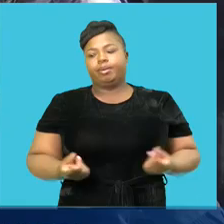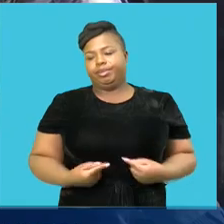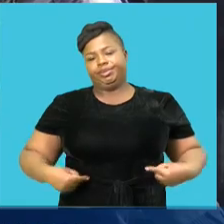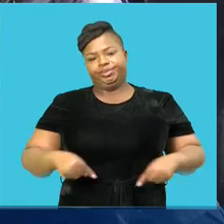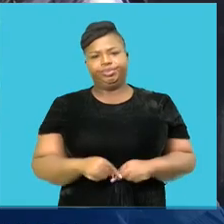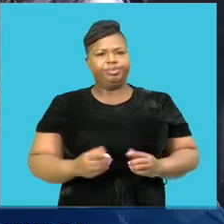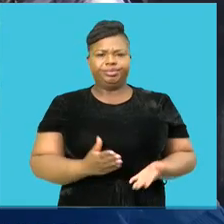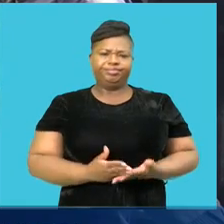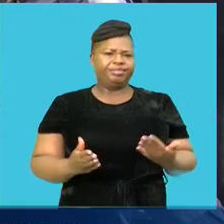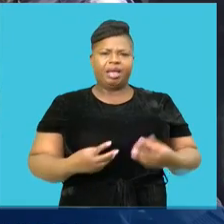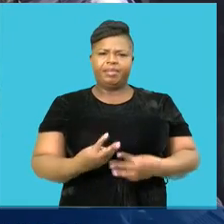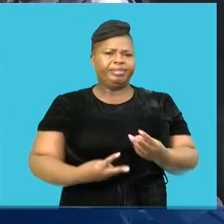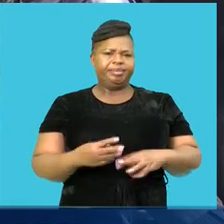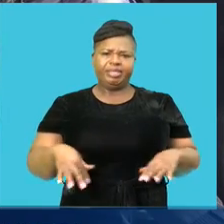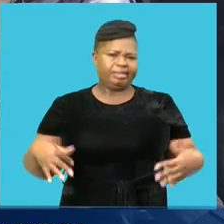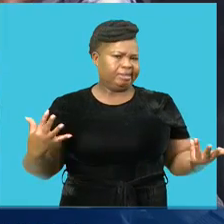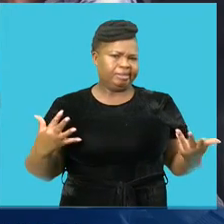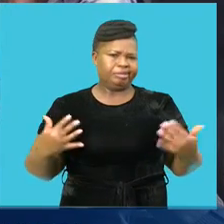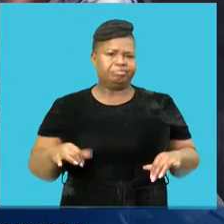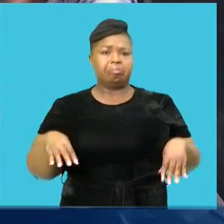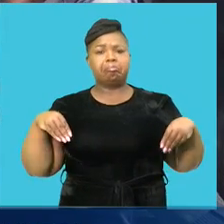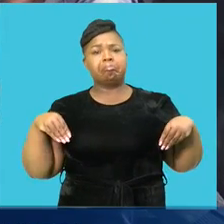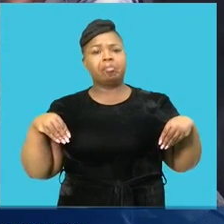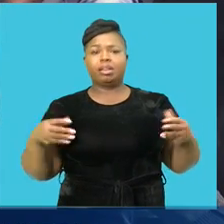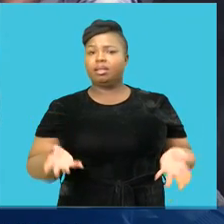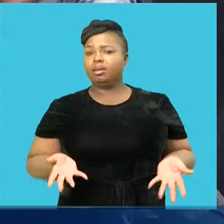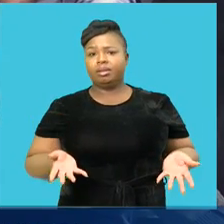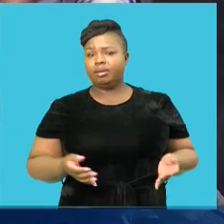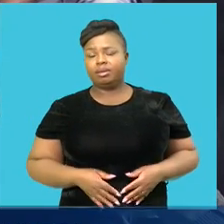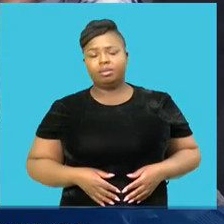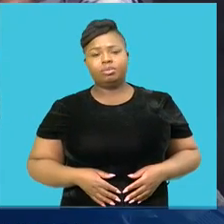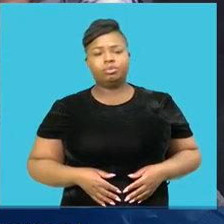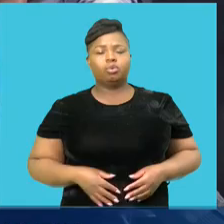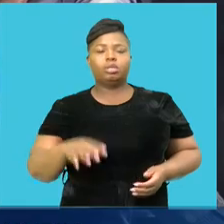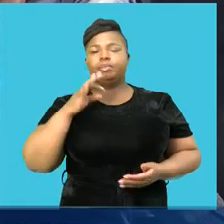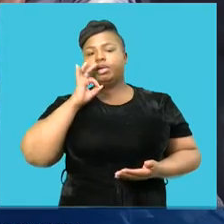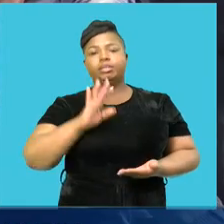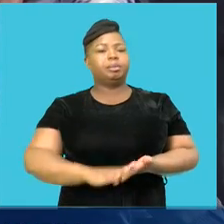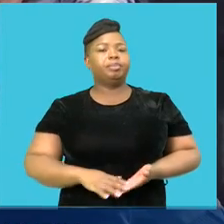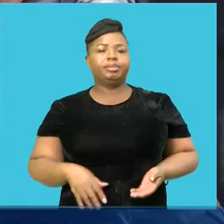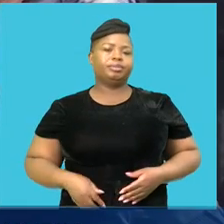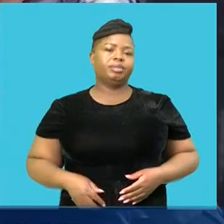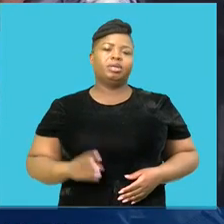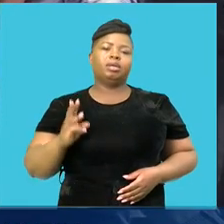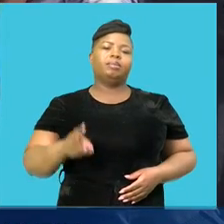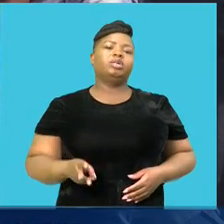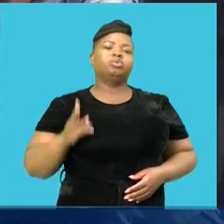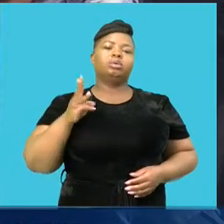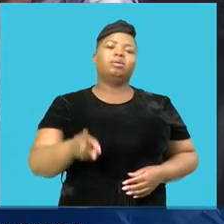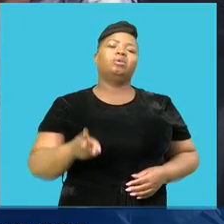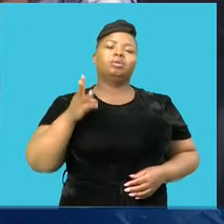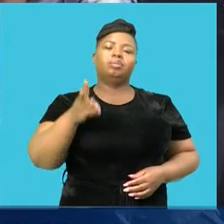esibakhulisile abasebenzi bahleli simane sithenjiswa bathi bawugqiba